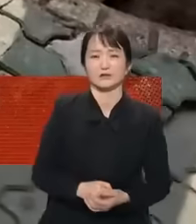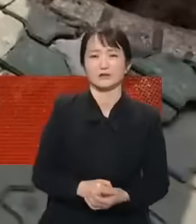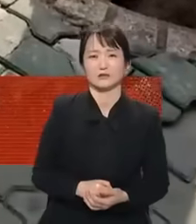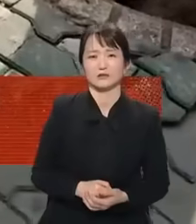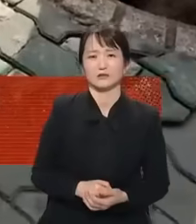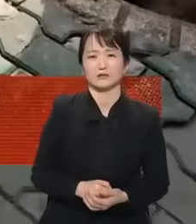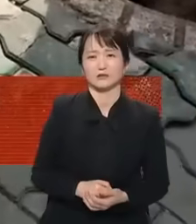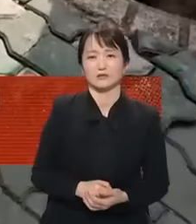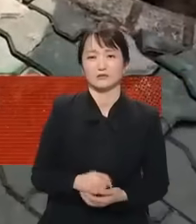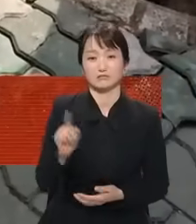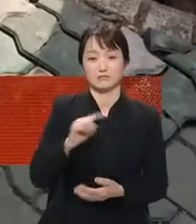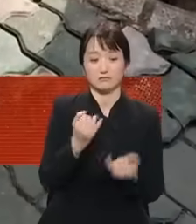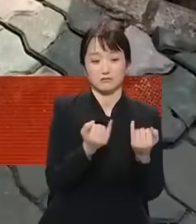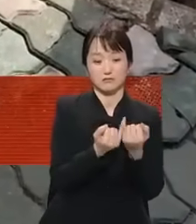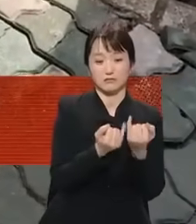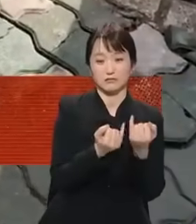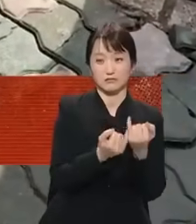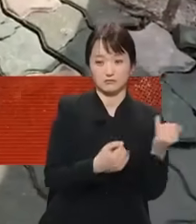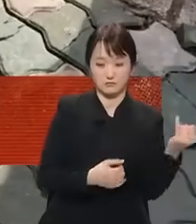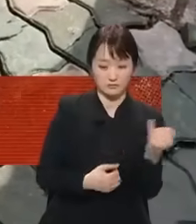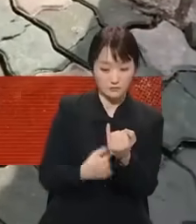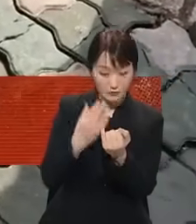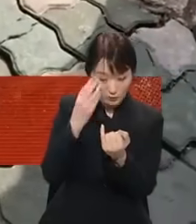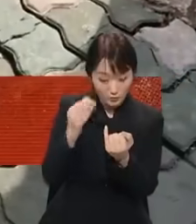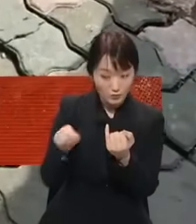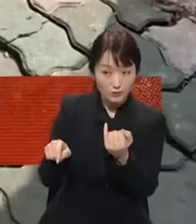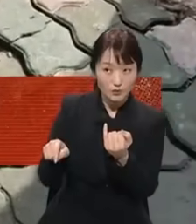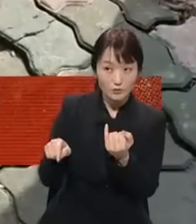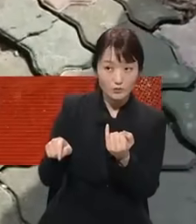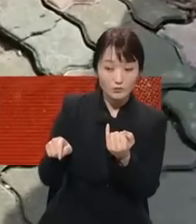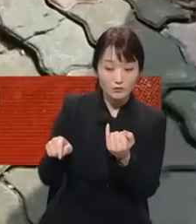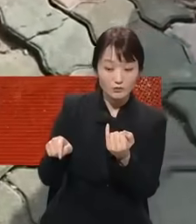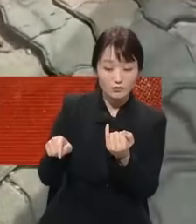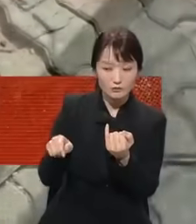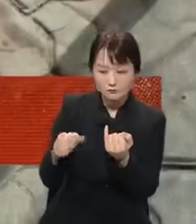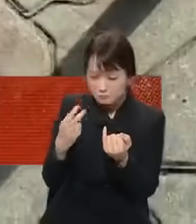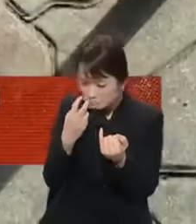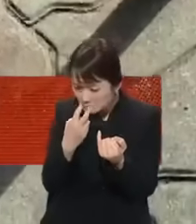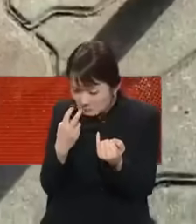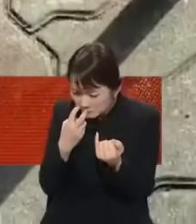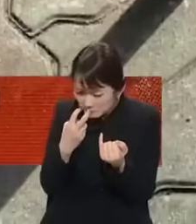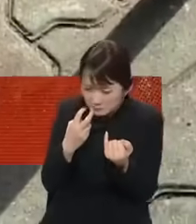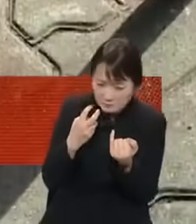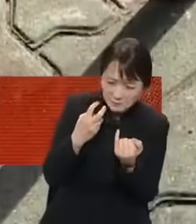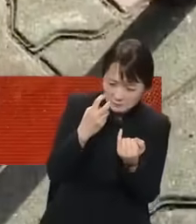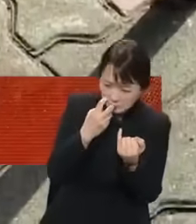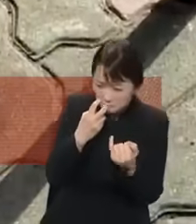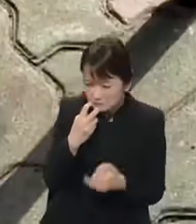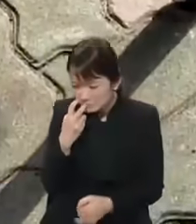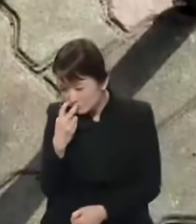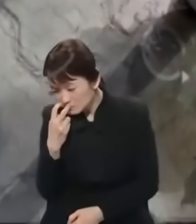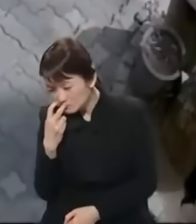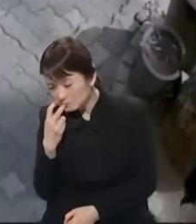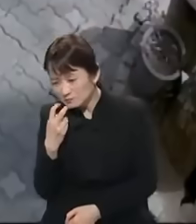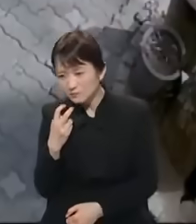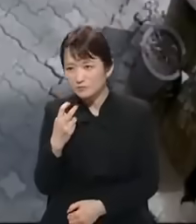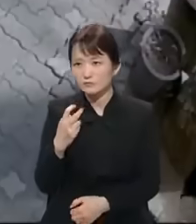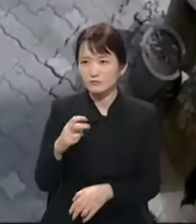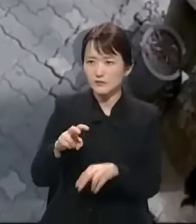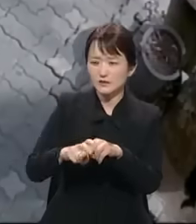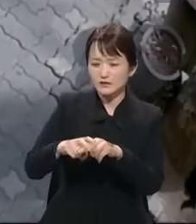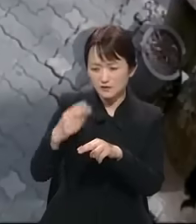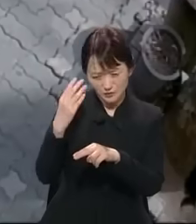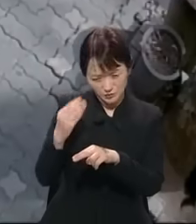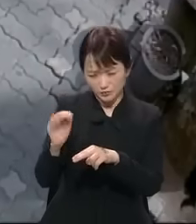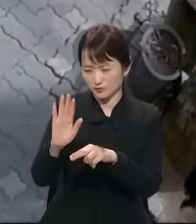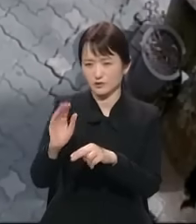건데 어떤 여성이 오더만 보면 보이지만 엄청나게 살펴봅니다. 이리 보고 저리 보고 이리 보고 저리 보고가 의자를 보는 게